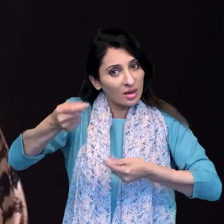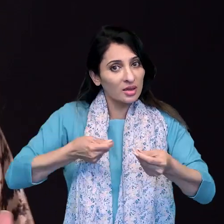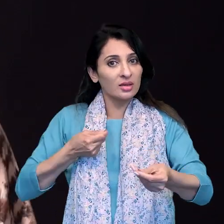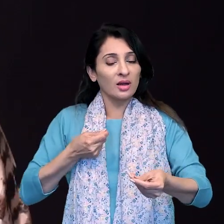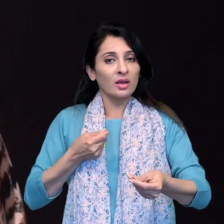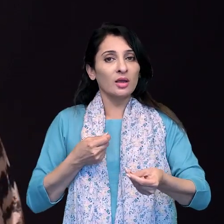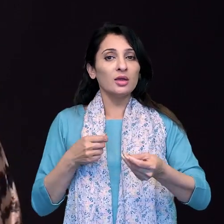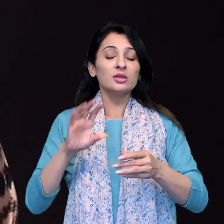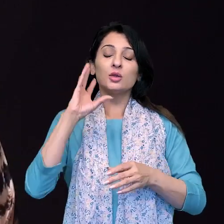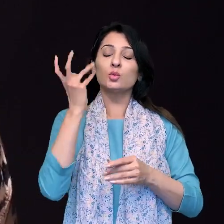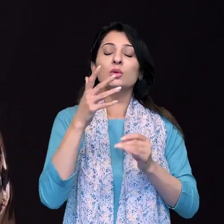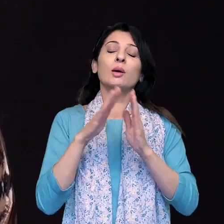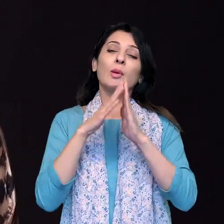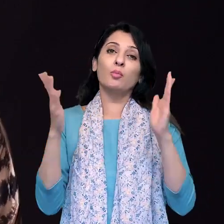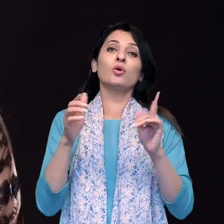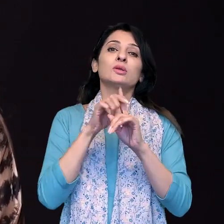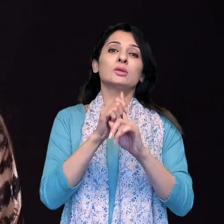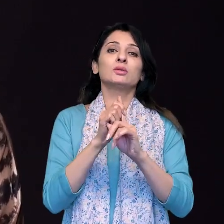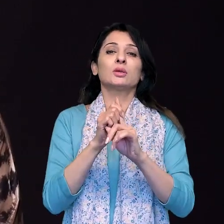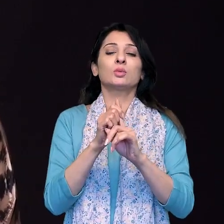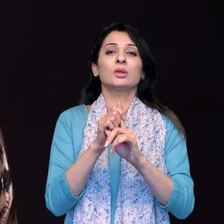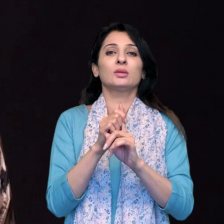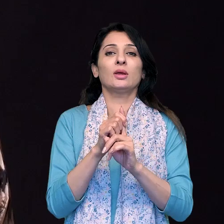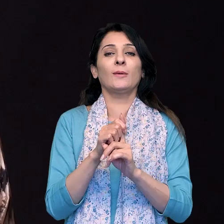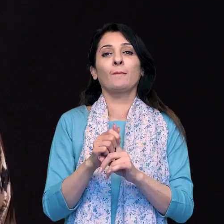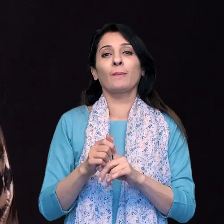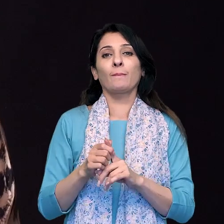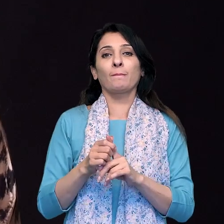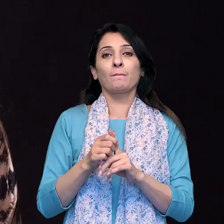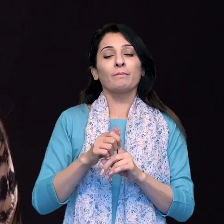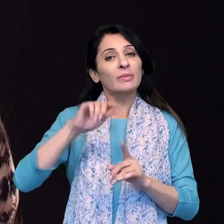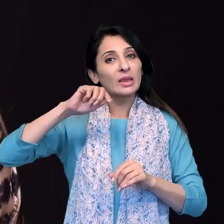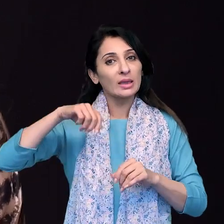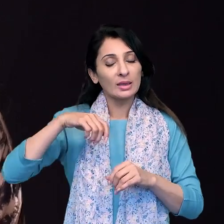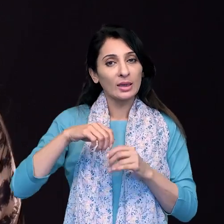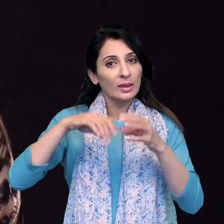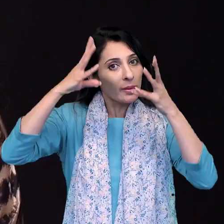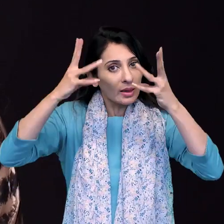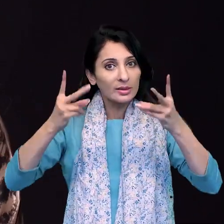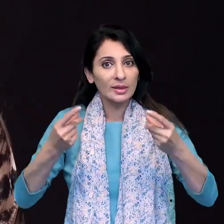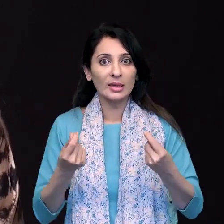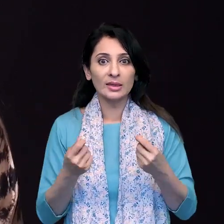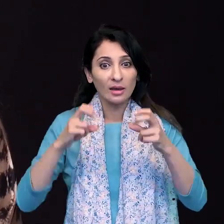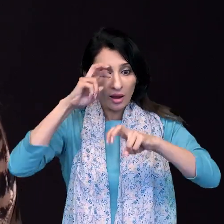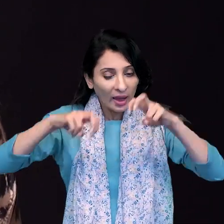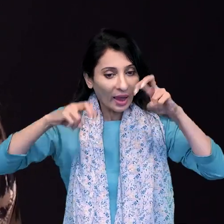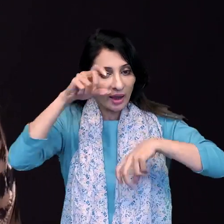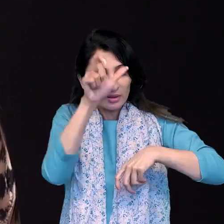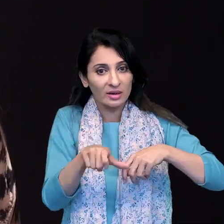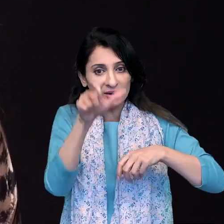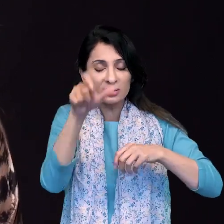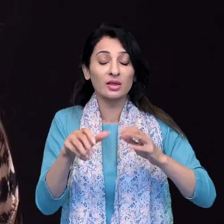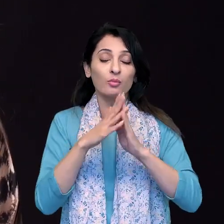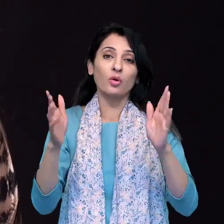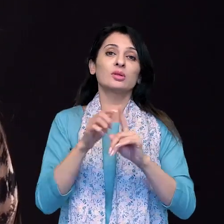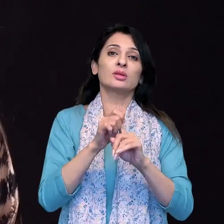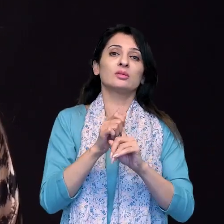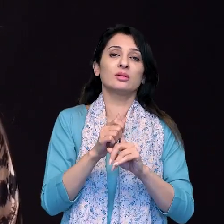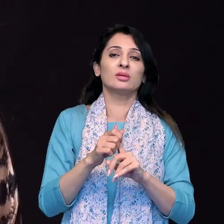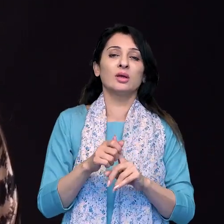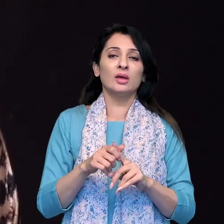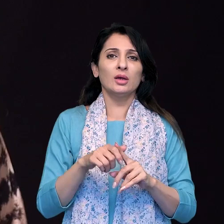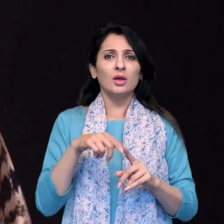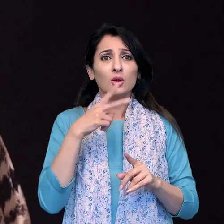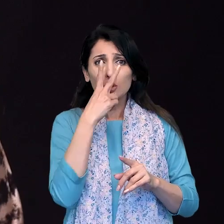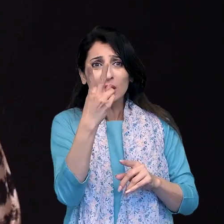खरीदते, एवरीथिंग इज़ कनेक्टेड. इसलिए दुनिया में बहुत नीड है बिग डेटा एनालिस्ट की. बल्कि सर्च करें, खुद